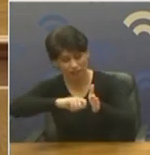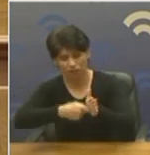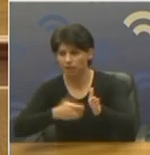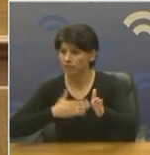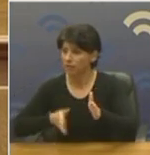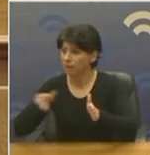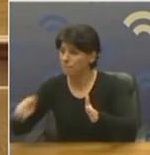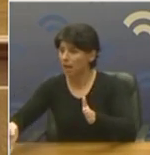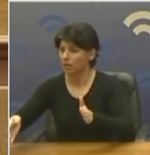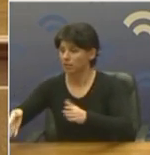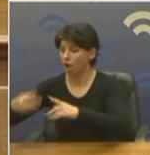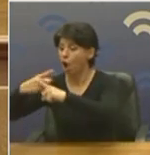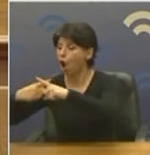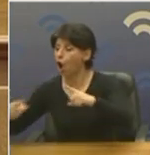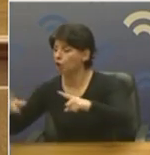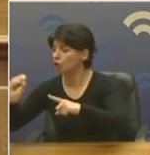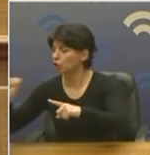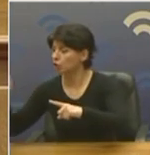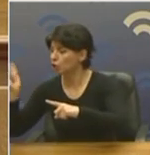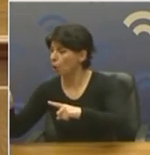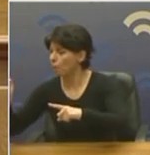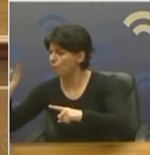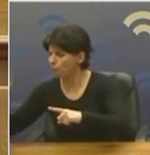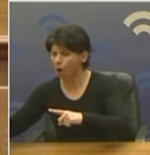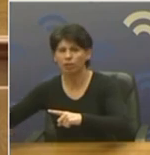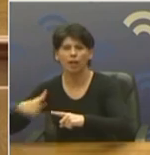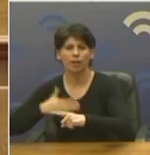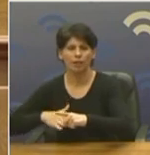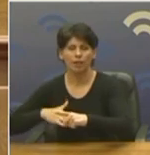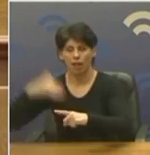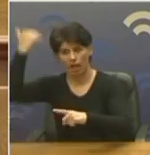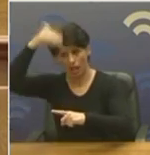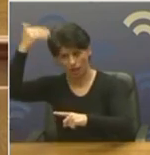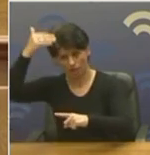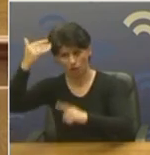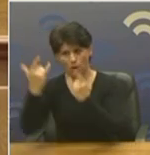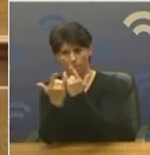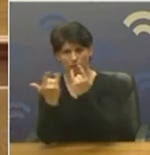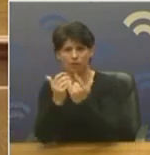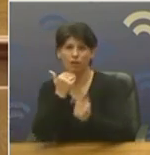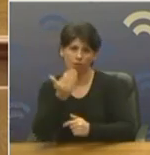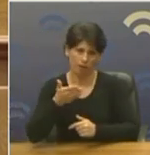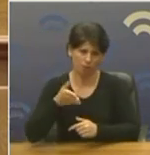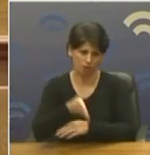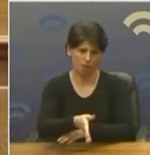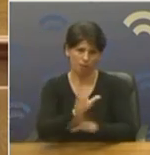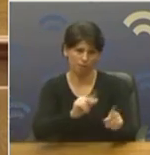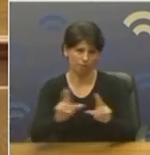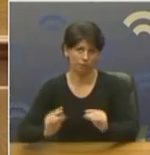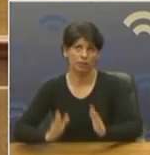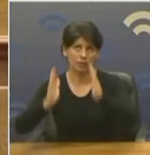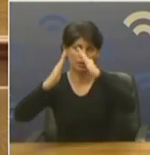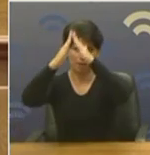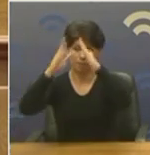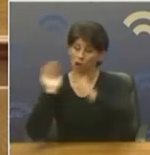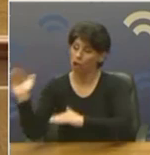spot να κάνετε τζαμιά. Και δώσω μια συμβουλή, να ξέρετε κάτι. Ο Αφγανός με τον Πακιστανό δεν μπορεί να πηγαίνει στο ίδιο τζαμί, να το ξέρετε. Ρωτήστε